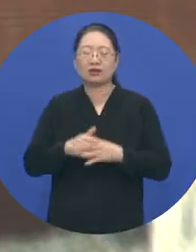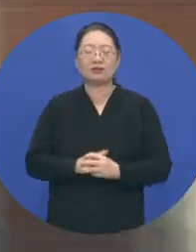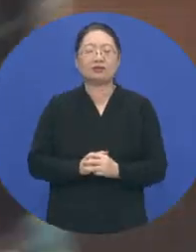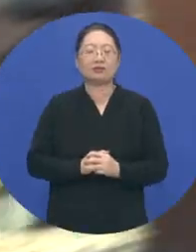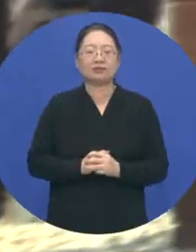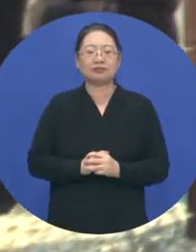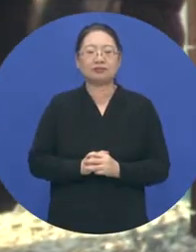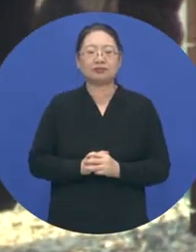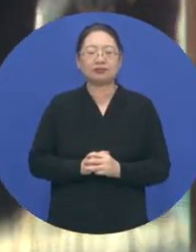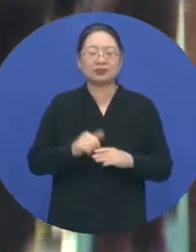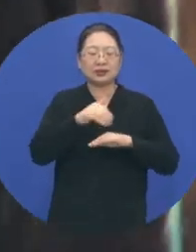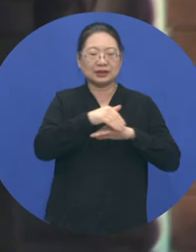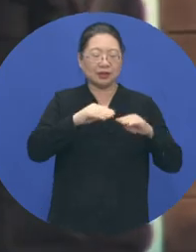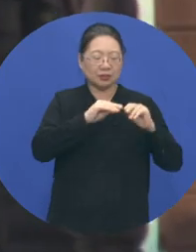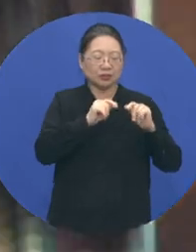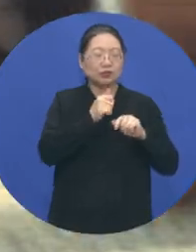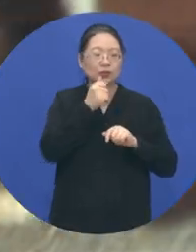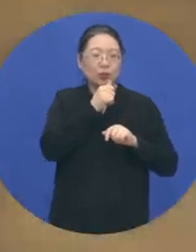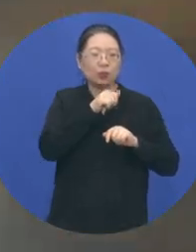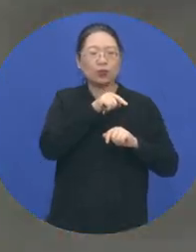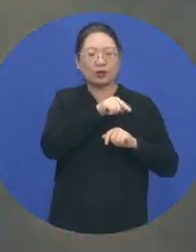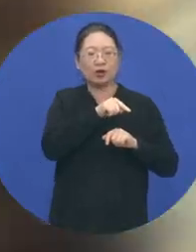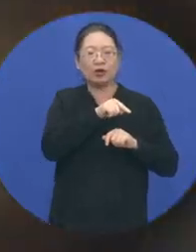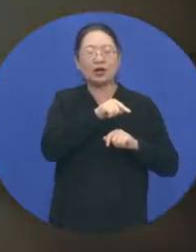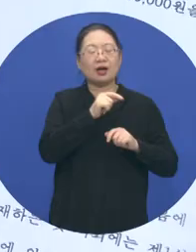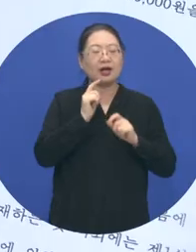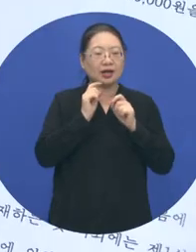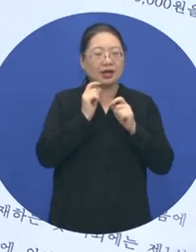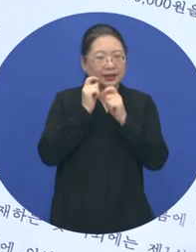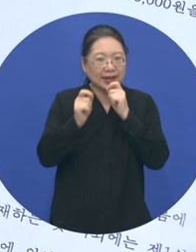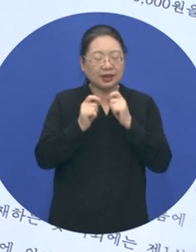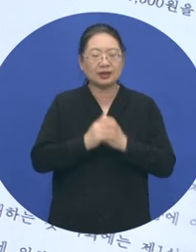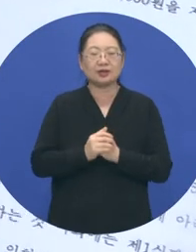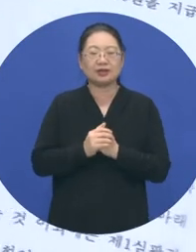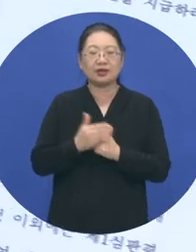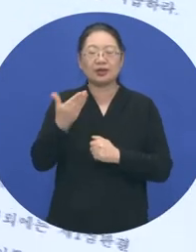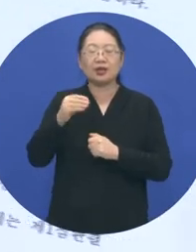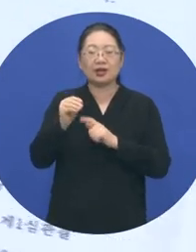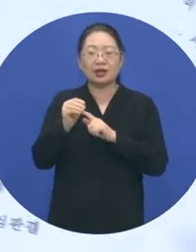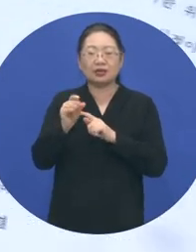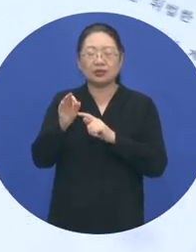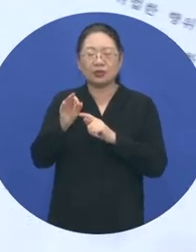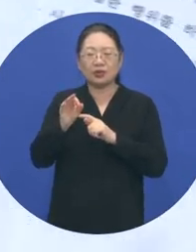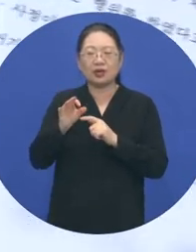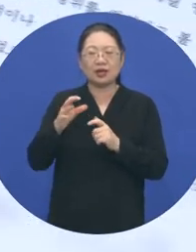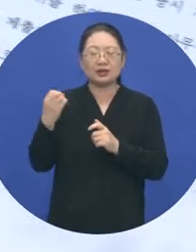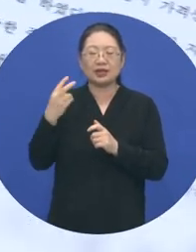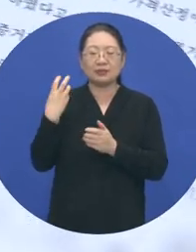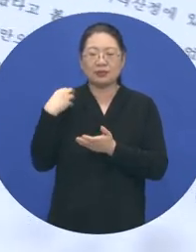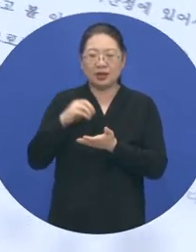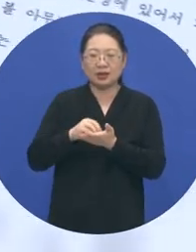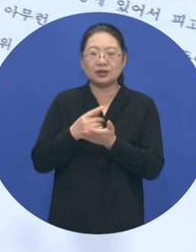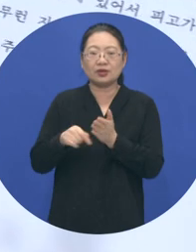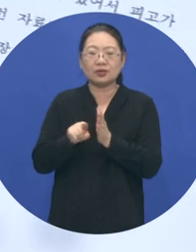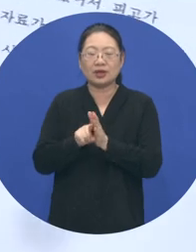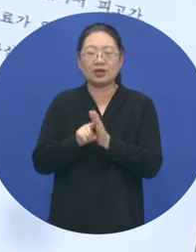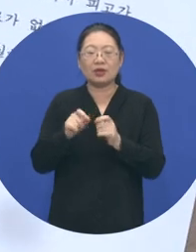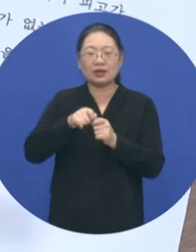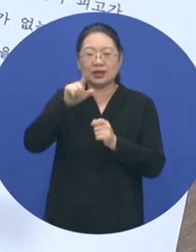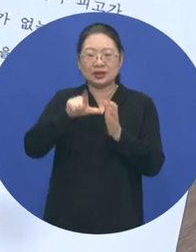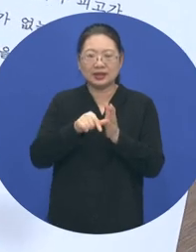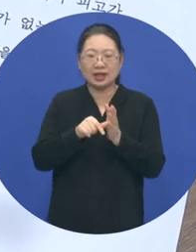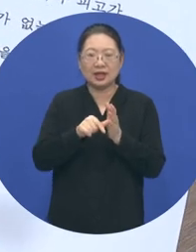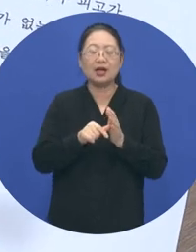것이었습니다 한마디로 기획 부동산이었다 겁니다 총 9천만 원에 달하는 원금을 찾기 위해 수년 동안 민영사